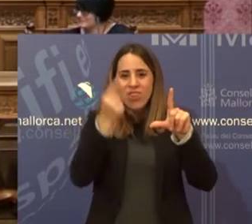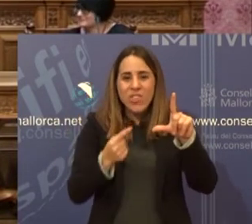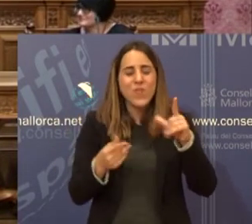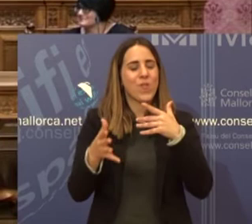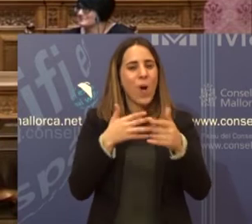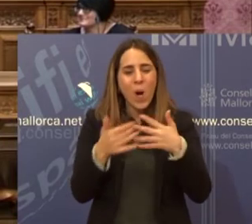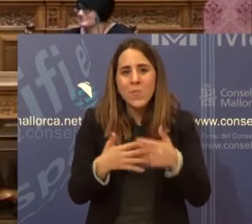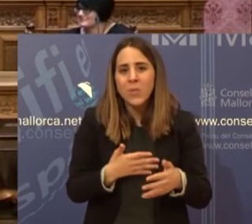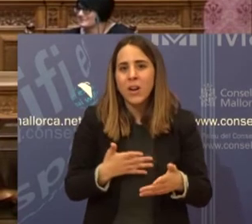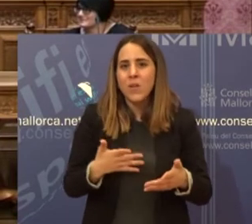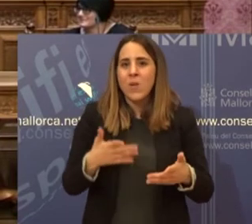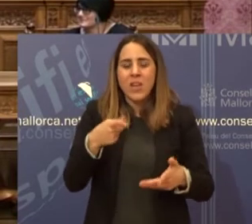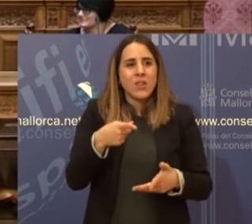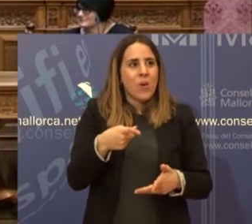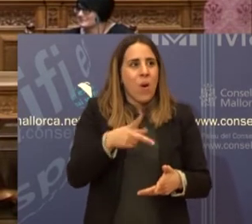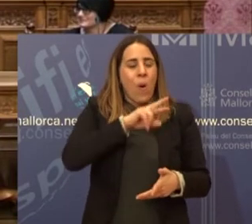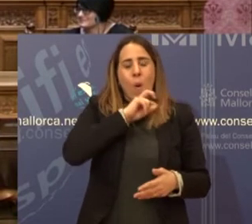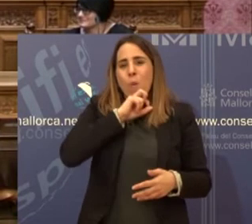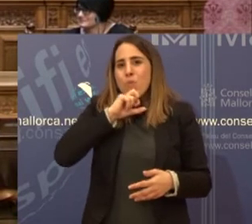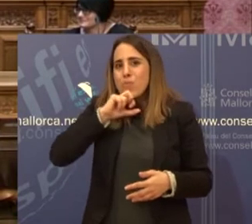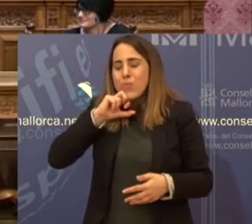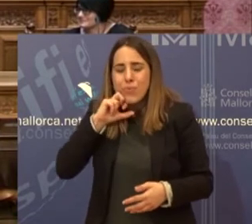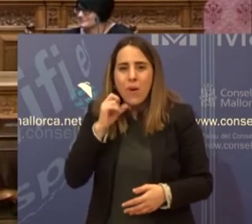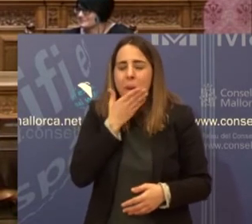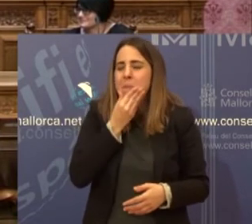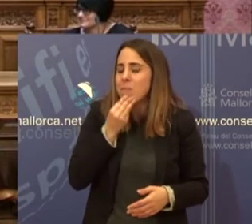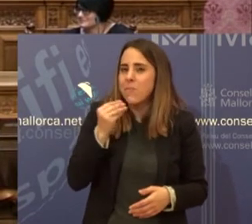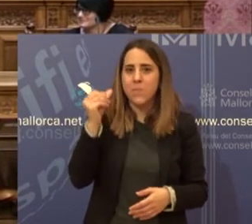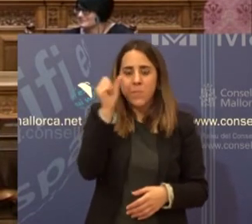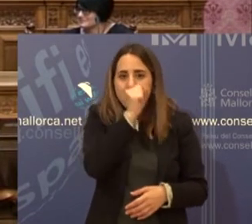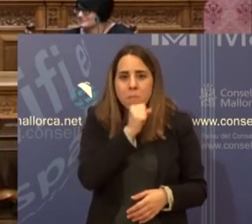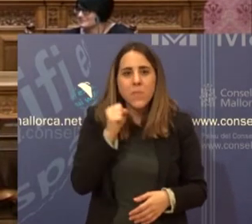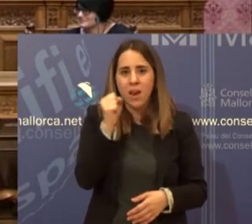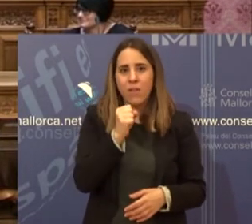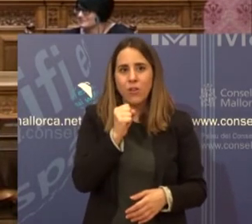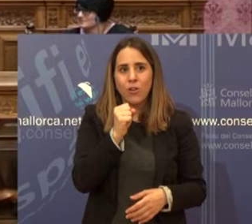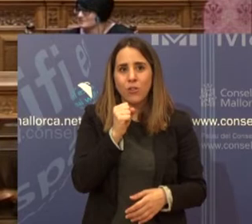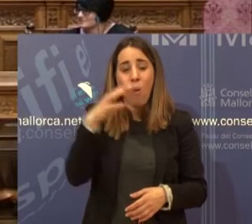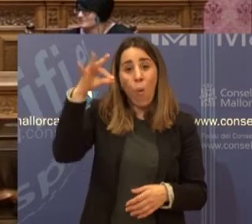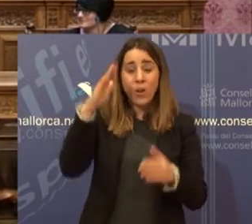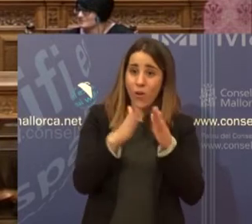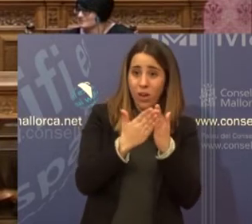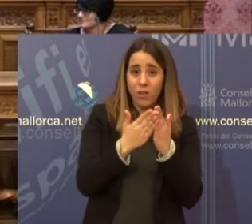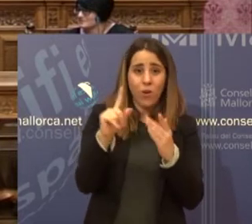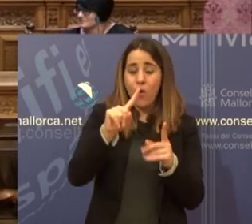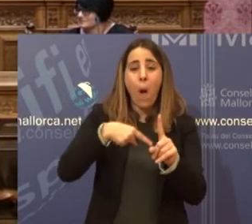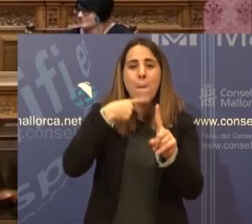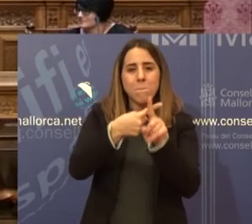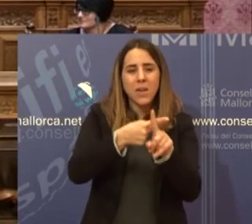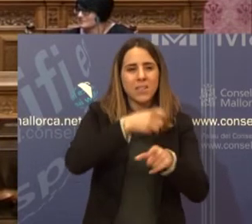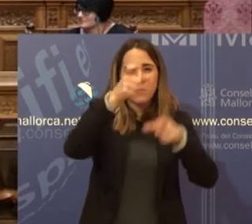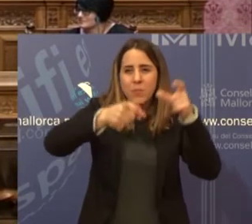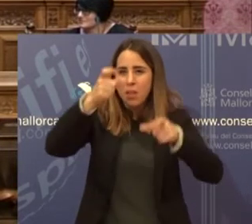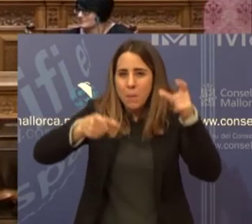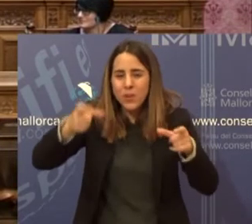mà. És que no té preu. No té preu ja no només el llibre, sinó és fet per part